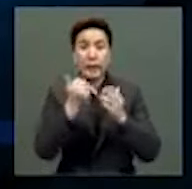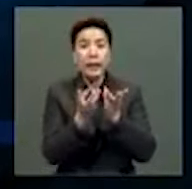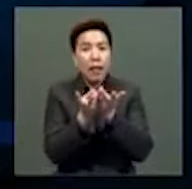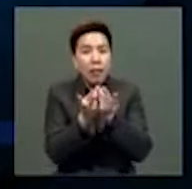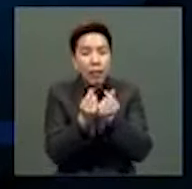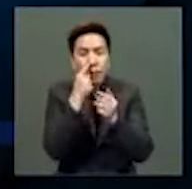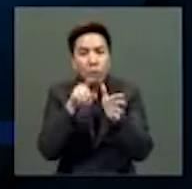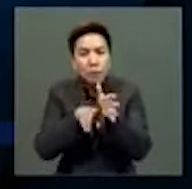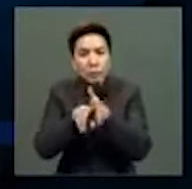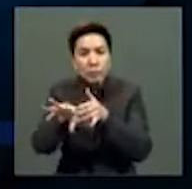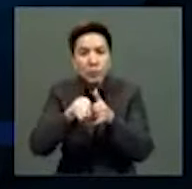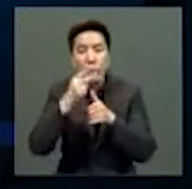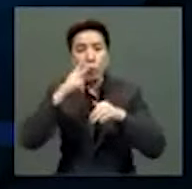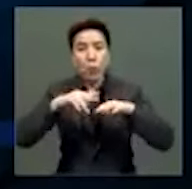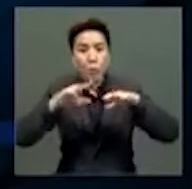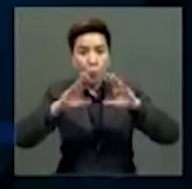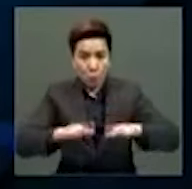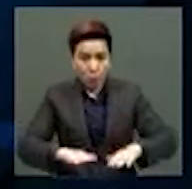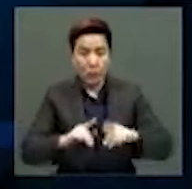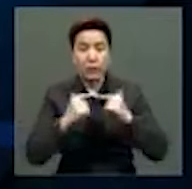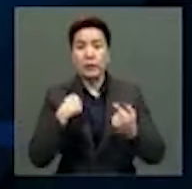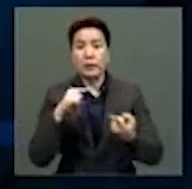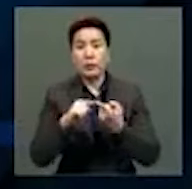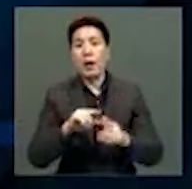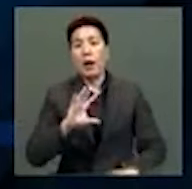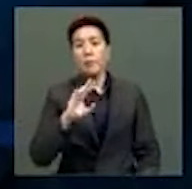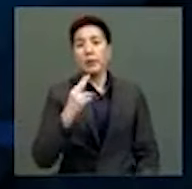ขดูจะมีแนวโน้มลดลงอย่างต่อเนื่องค่ะวันนี้